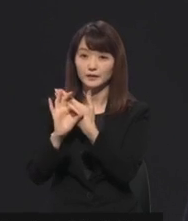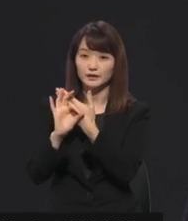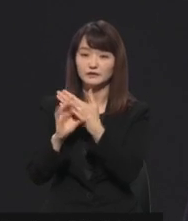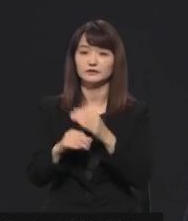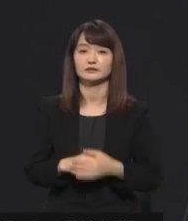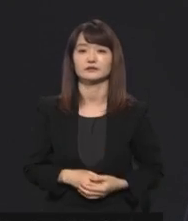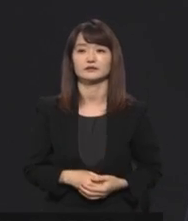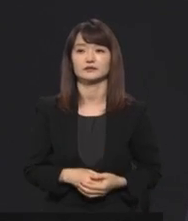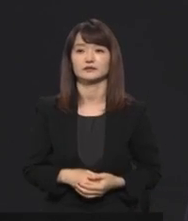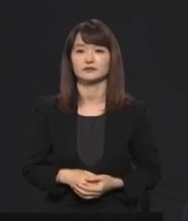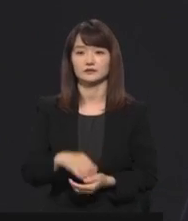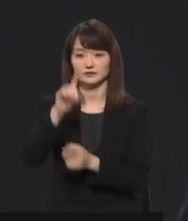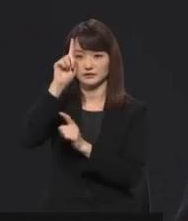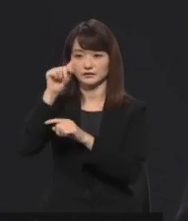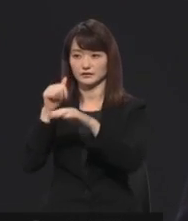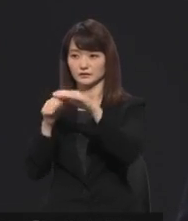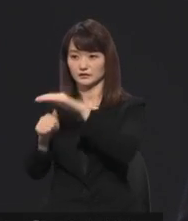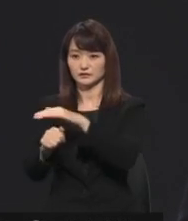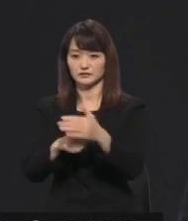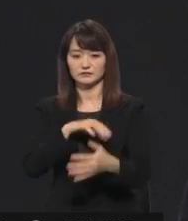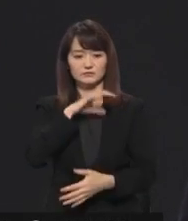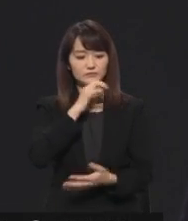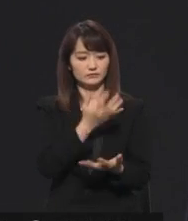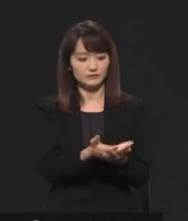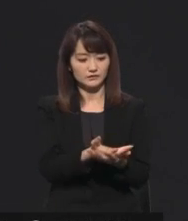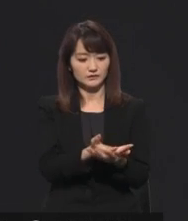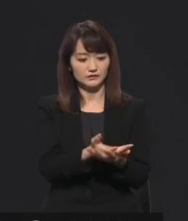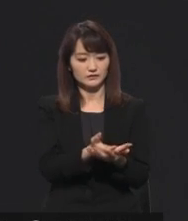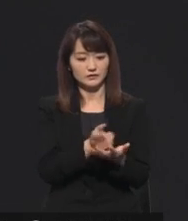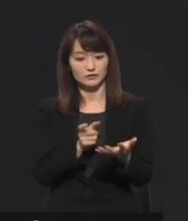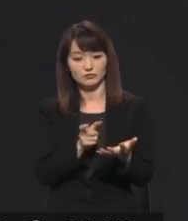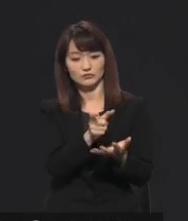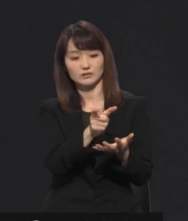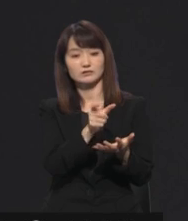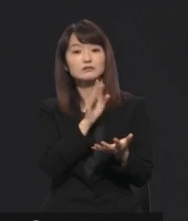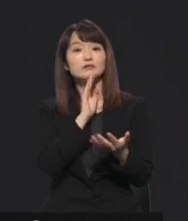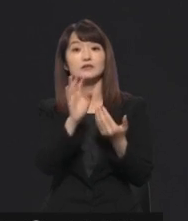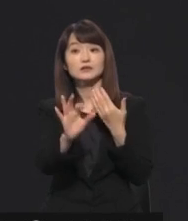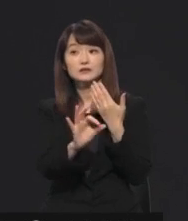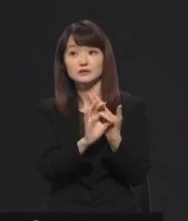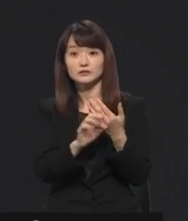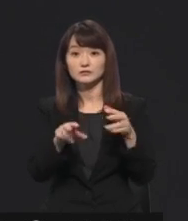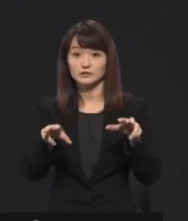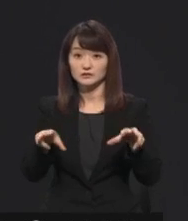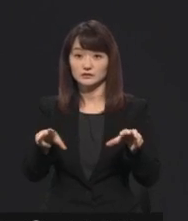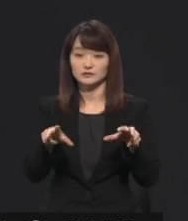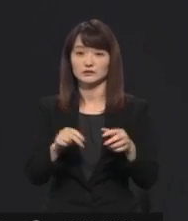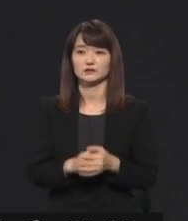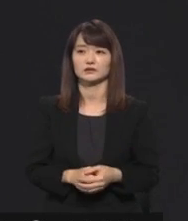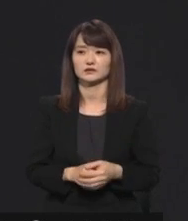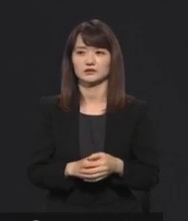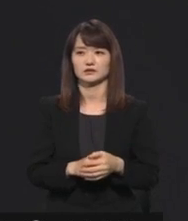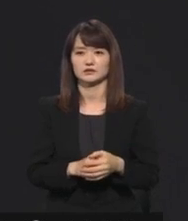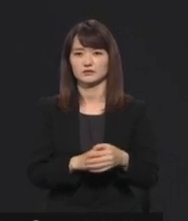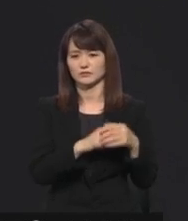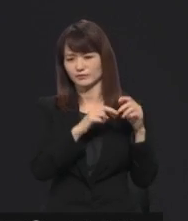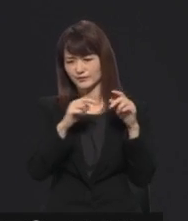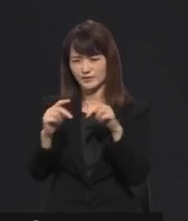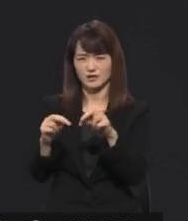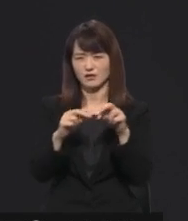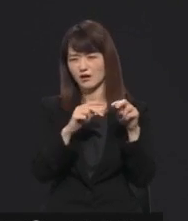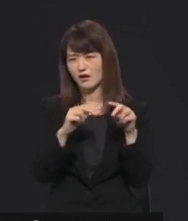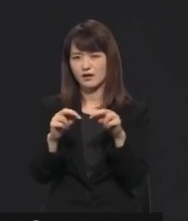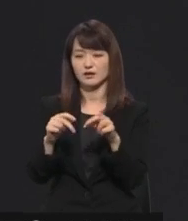이주석 대표가 탄원서에 져 킥 그래 내용이 사실이라면 이라는 전제를 가지고 지금 상당히 장황한 얘기들이 고가 언어 건데